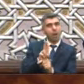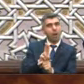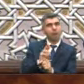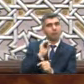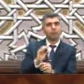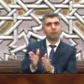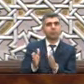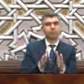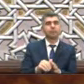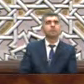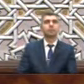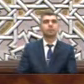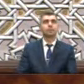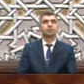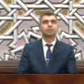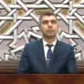التعقيبات.